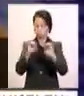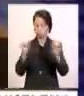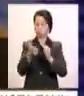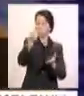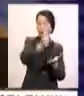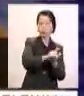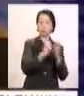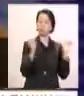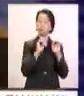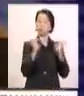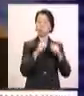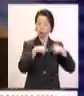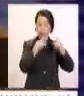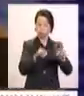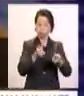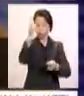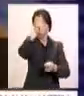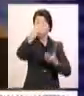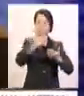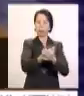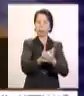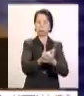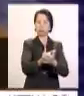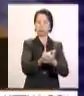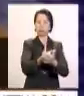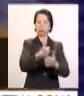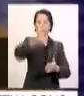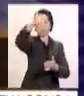laporan mengenainya sejak kerajaan baharu berkuasa.